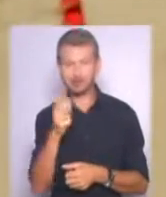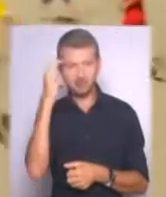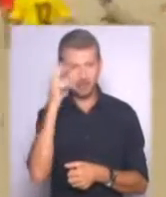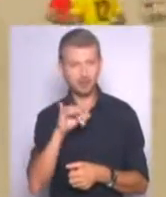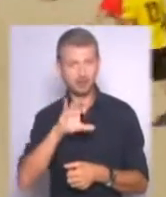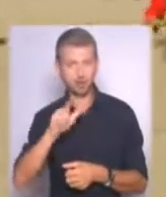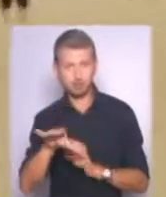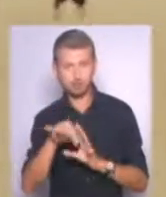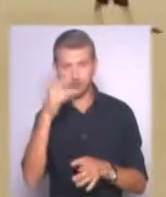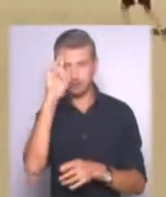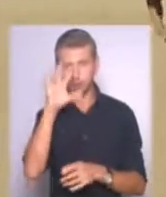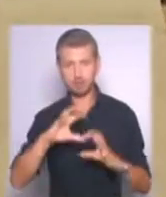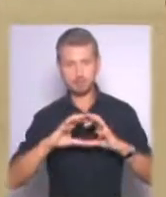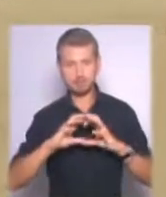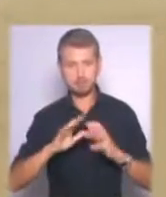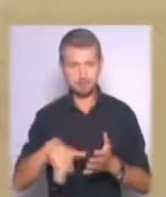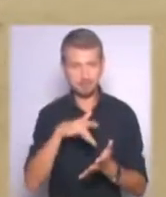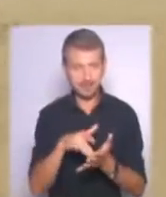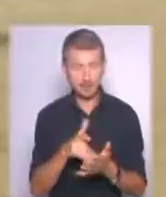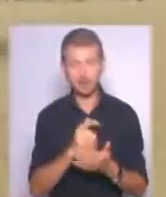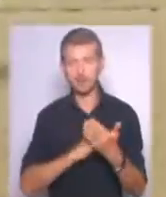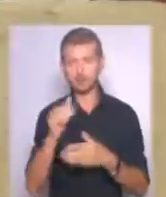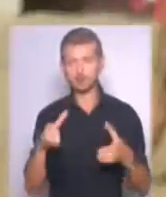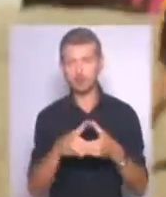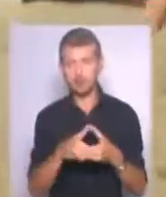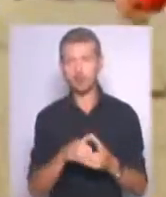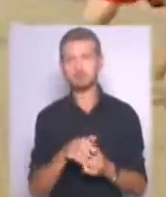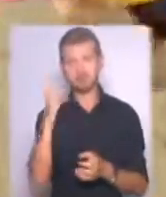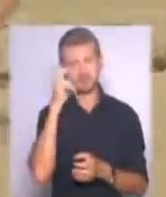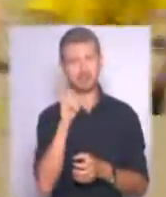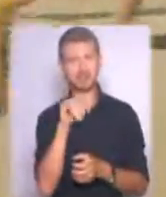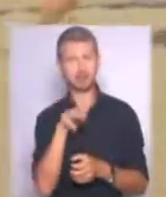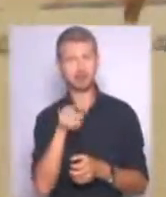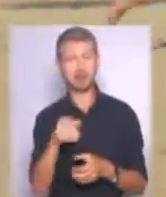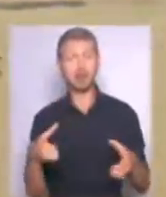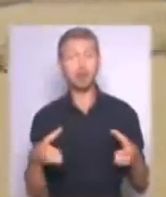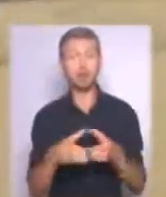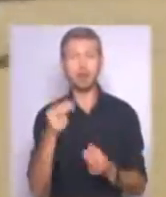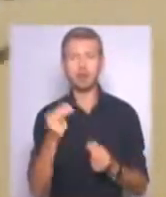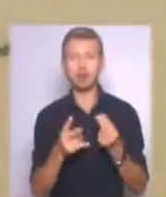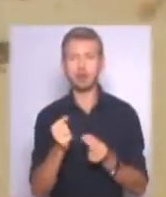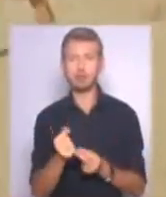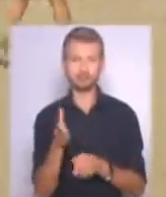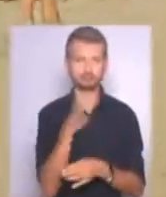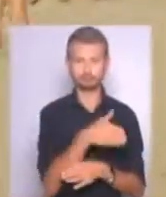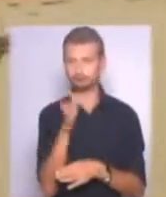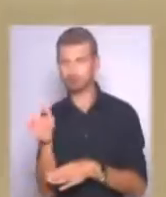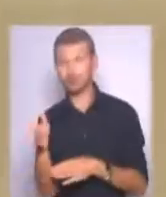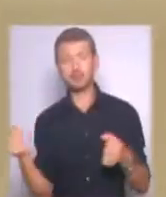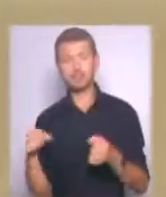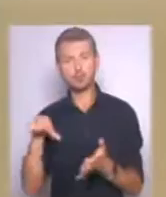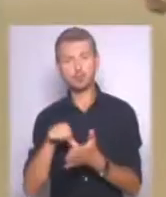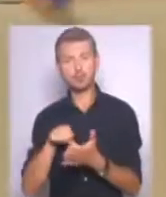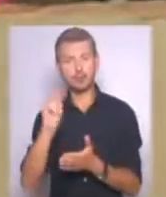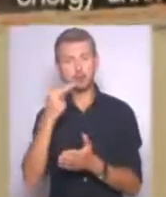міста у найвищому дивізіоні. Ним став столичний «Хіт». Нагадаємо, ця команда грає на два фронти і взимку виступає в